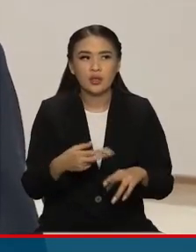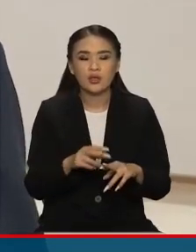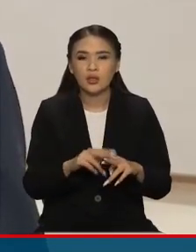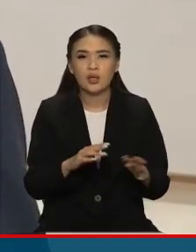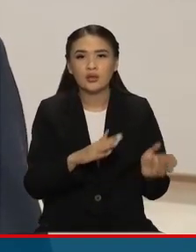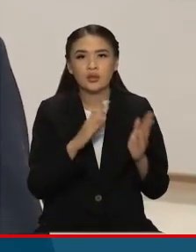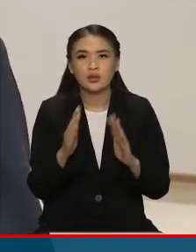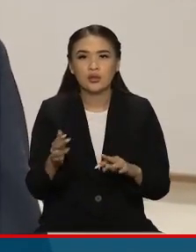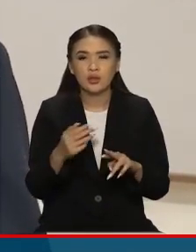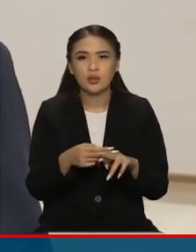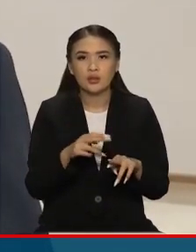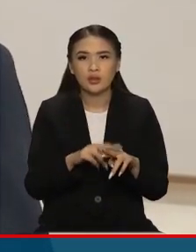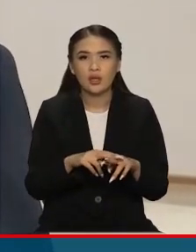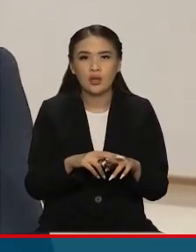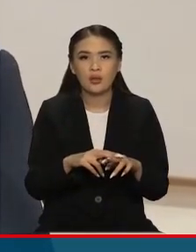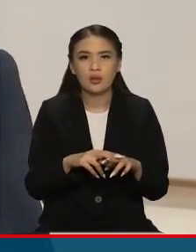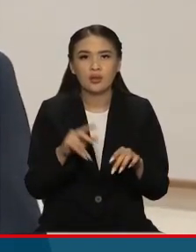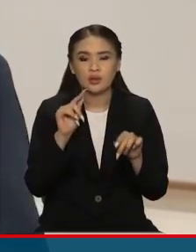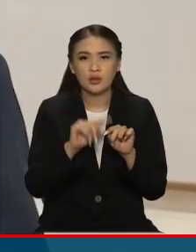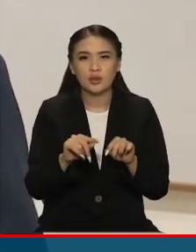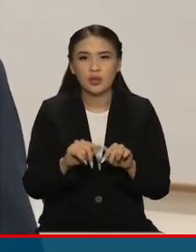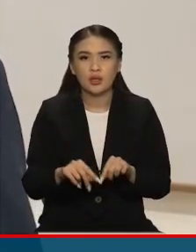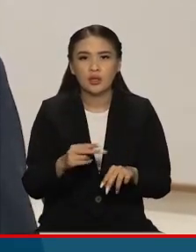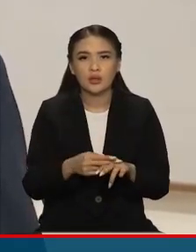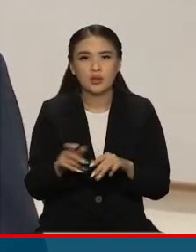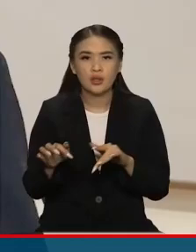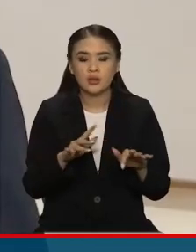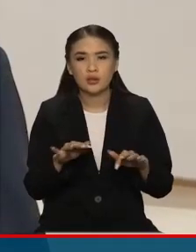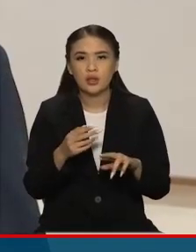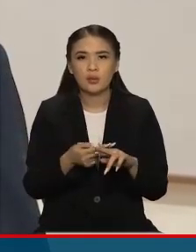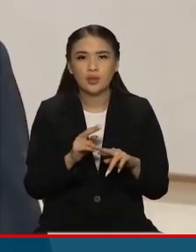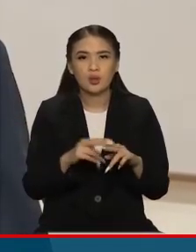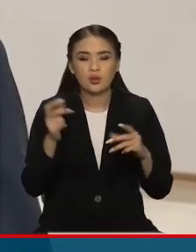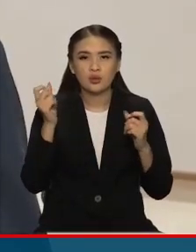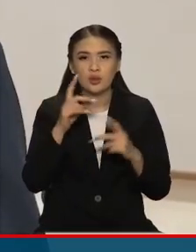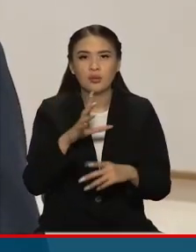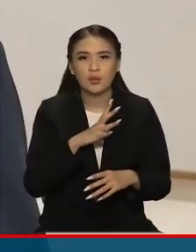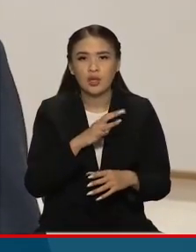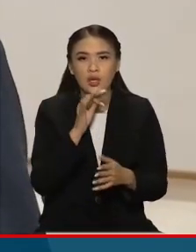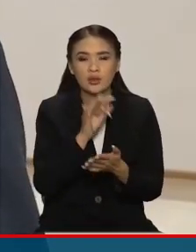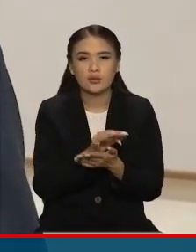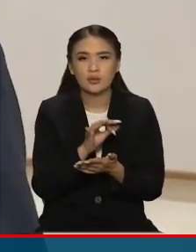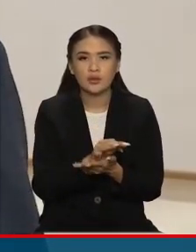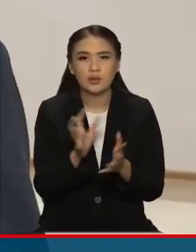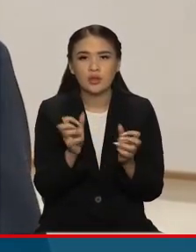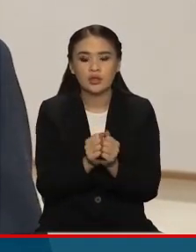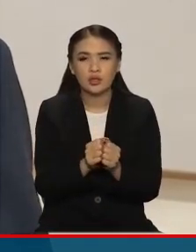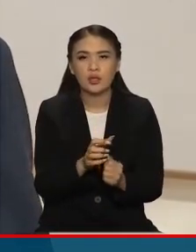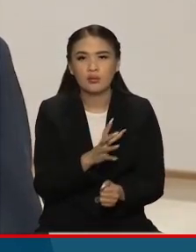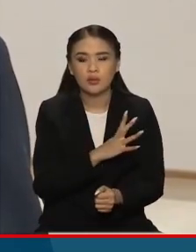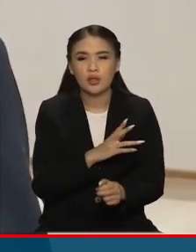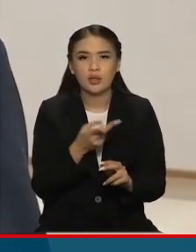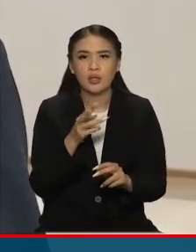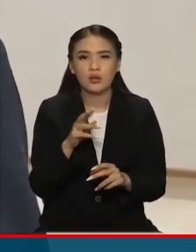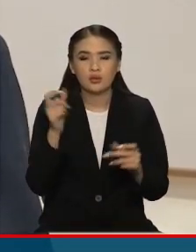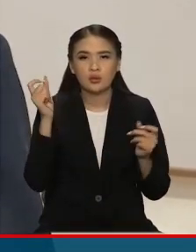всестороннего, полного и объективного исследования всех обстоятельств инцидента. Подозреваемые водворены в изолятор временного содержания. Иная информация в